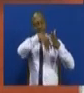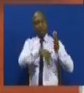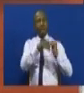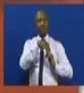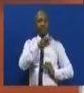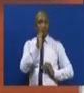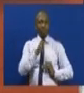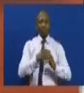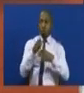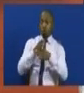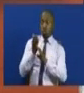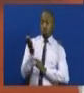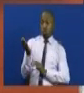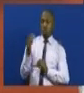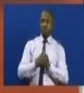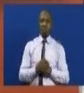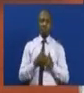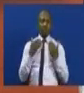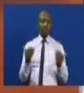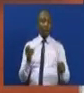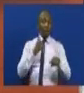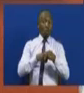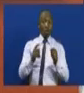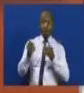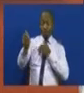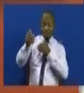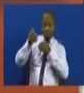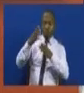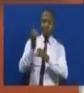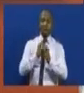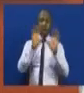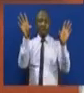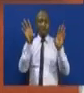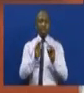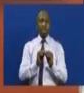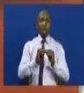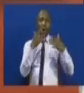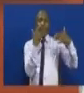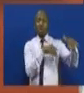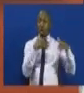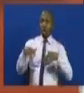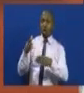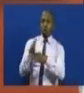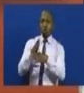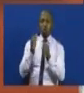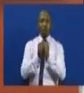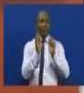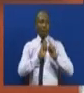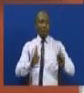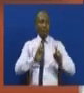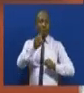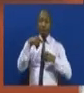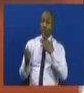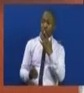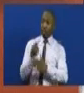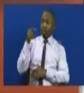zaidi kuhusu haya. Na muda si mrefu kutoka sasa utapata muhtasari wa Jaramba kuhusu masuala mbalimbali ambayo yamejitokeza